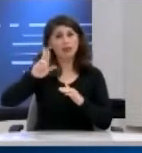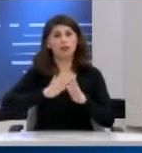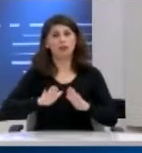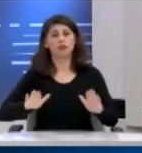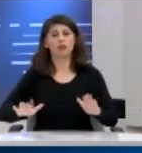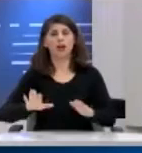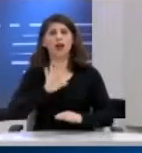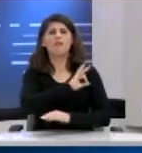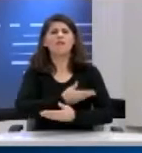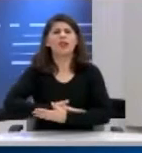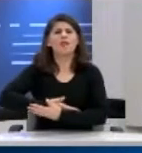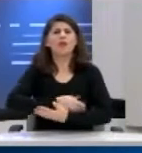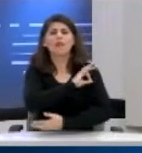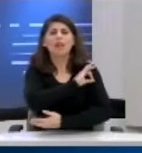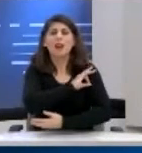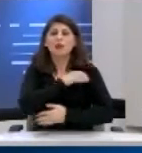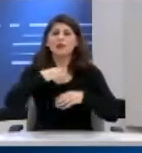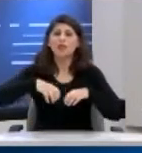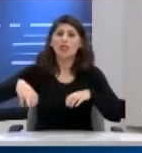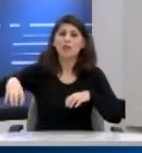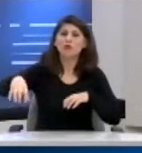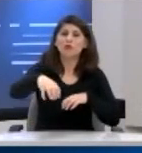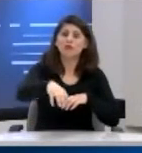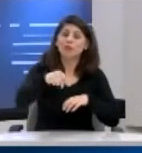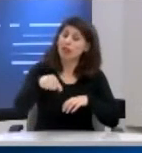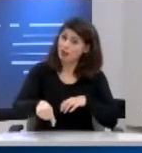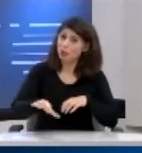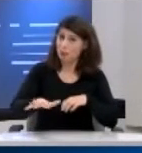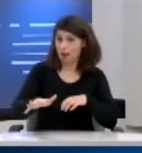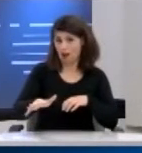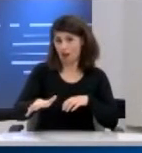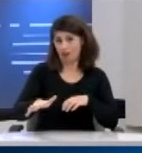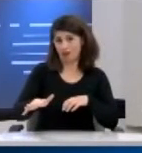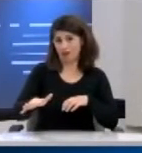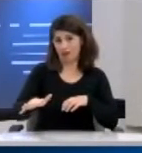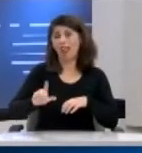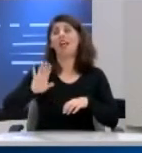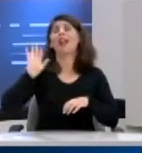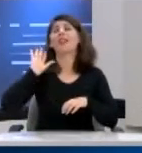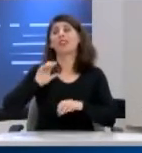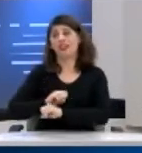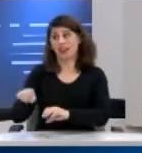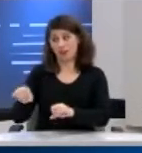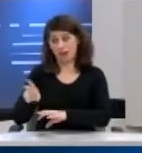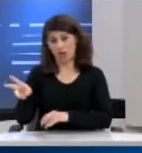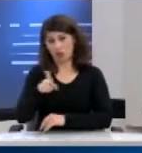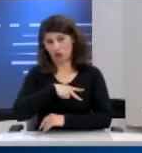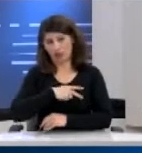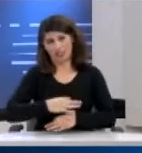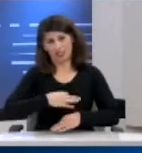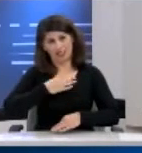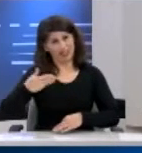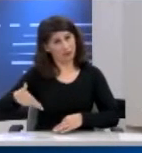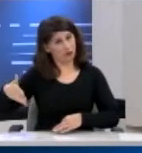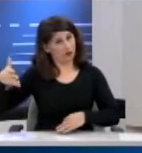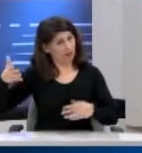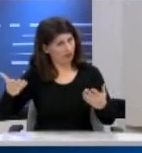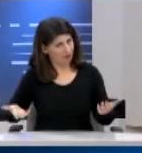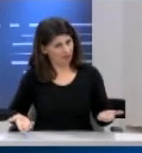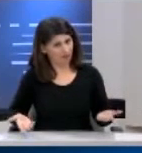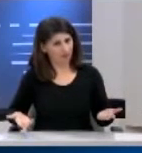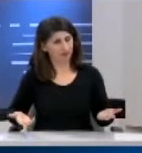βρεφονηπιακούς σταθμούς. Και εδώ είναι επίσης κάτι που μάλλον δεν σας έχουν ενημερώσει σωστά, κύριε Μητσοτάκη.